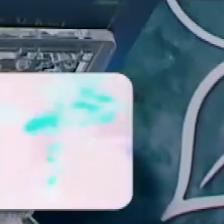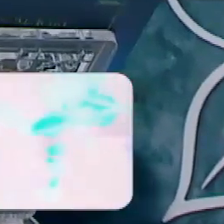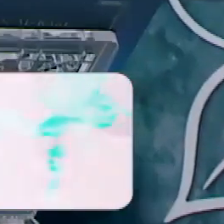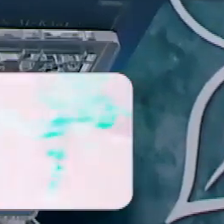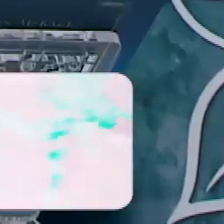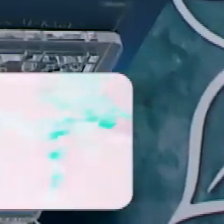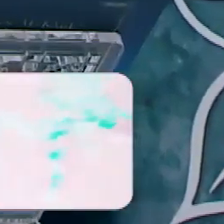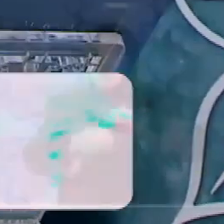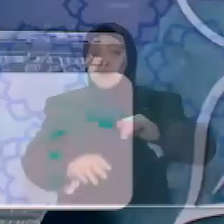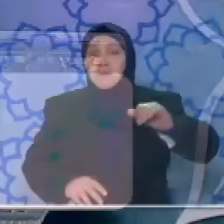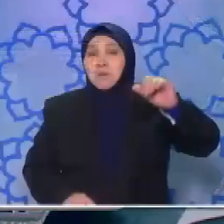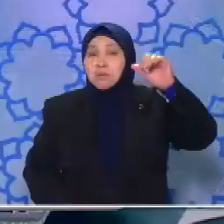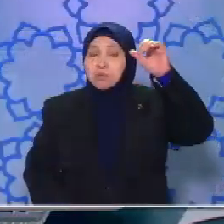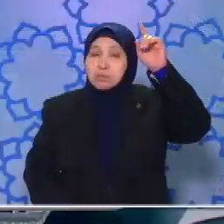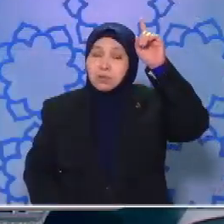Wattaqullaha wa